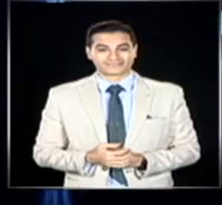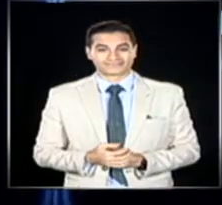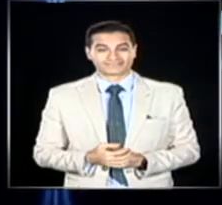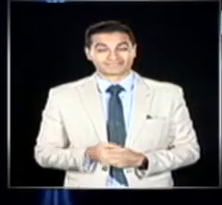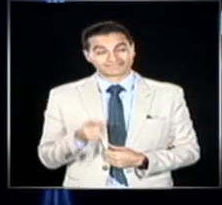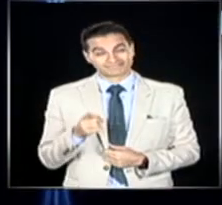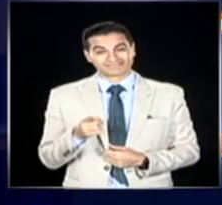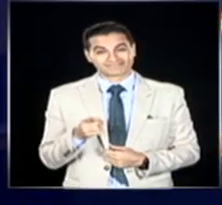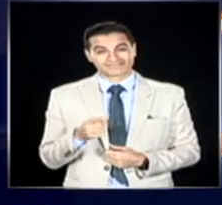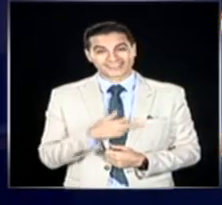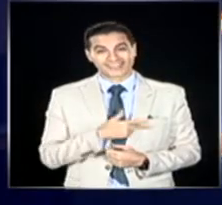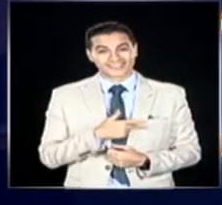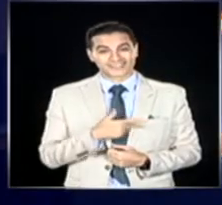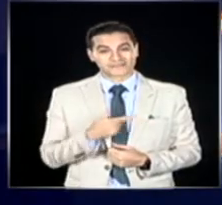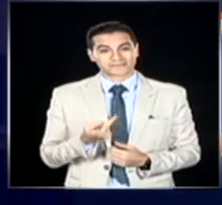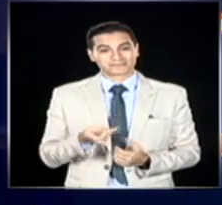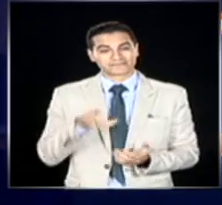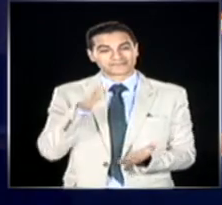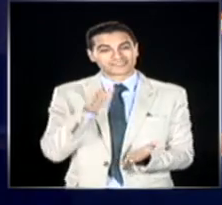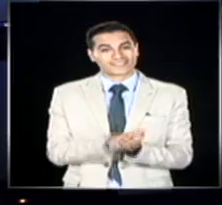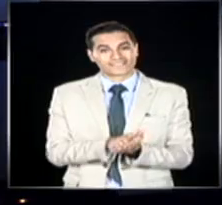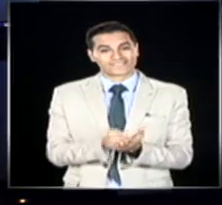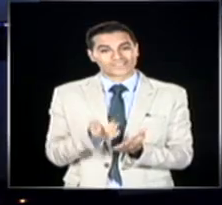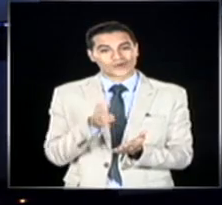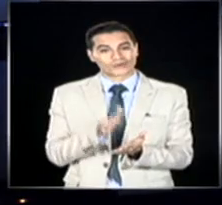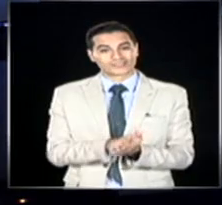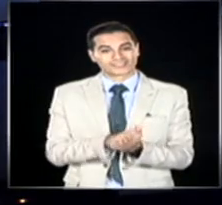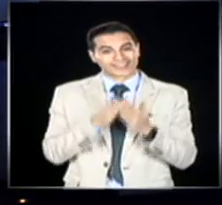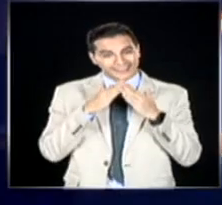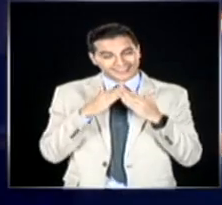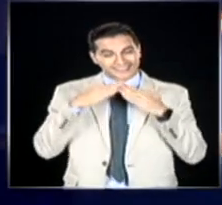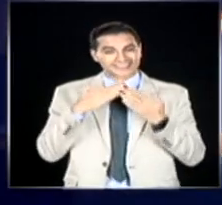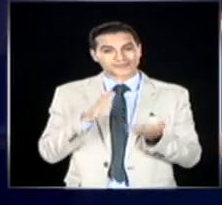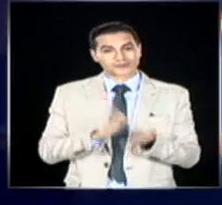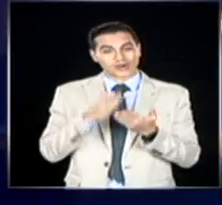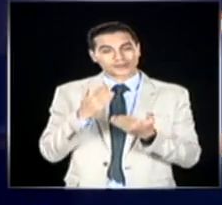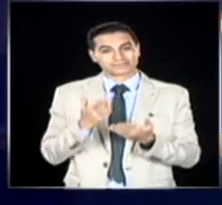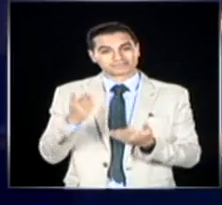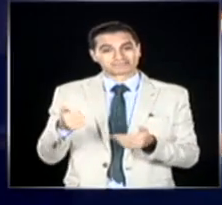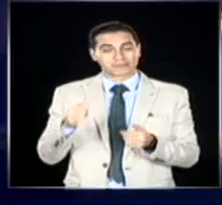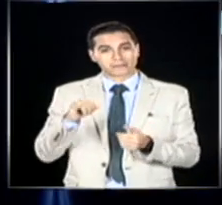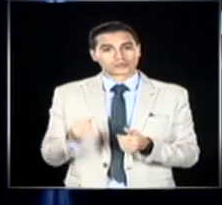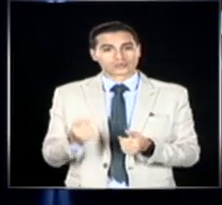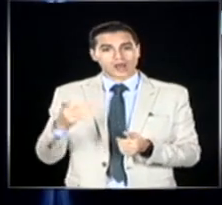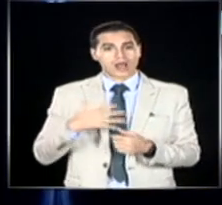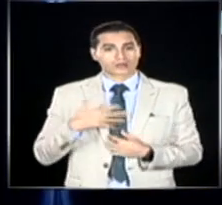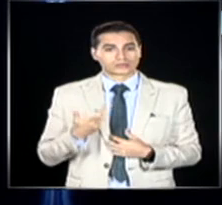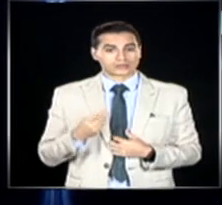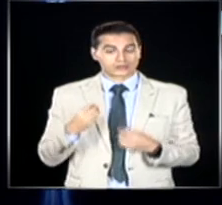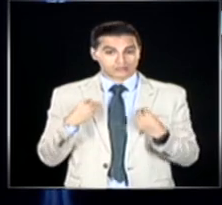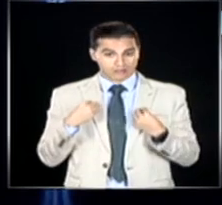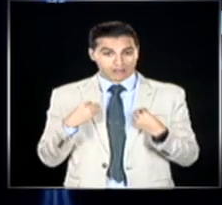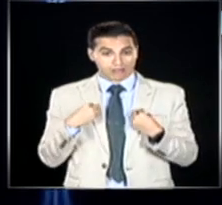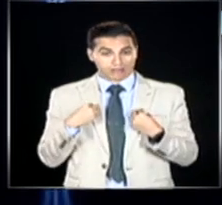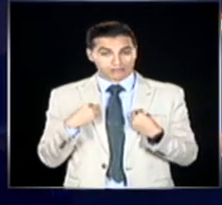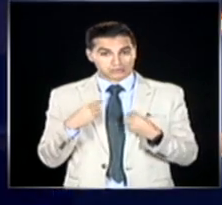ده بيسموه الحظ لما يحب يبتسم. تمام جوكر. رياضة إن شاء الله. سؤال في